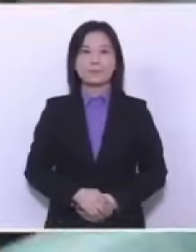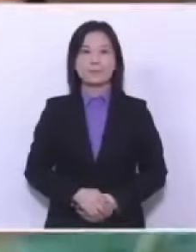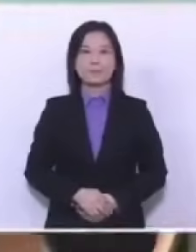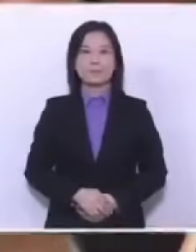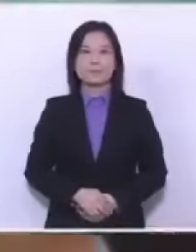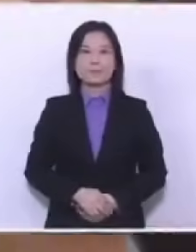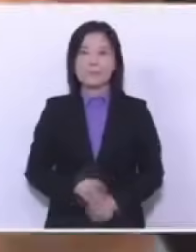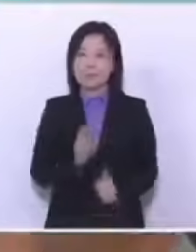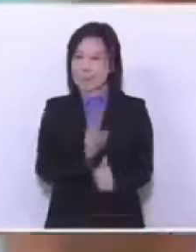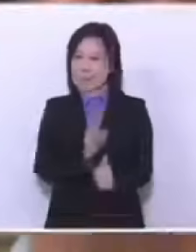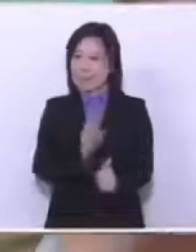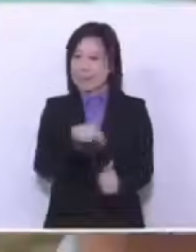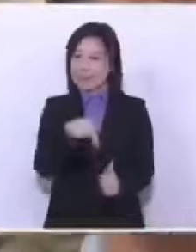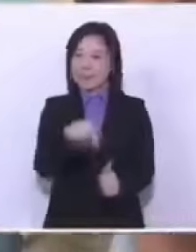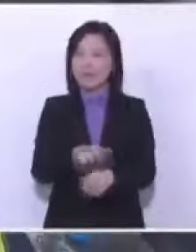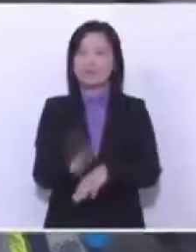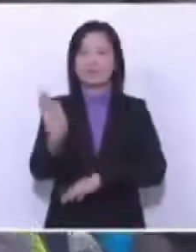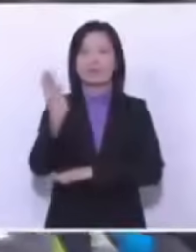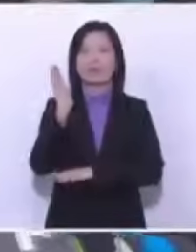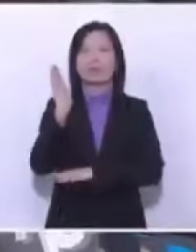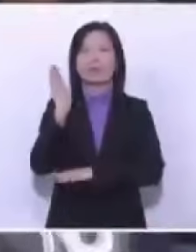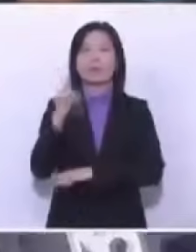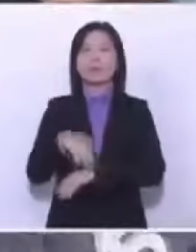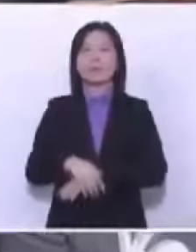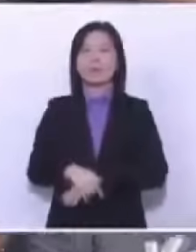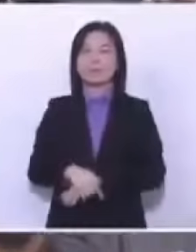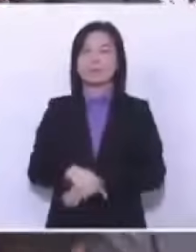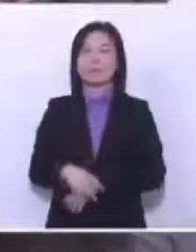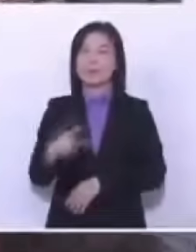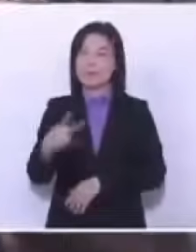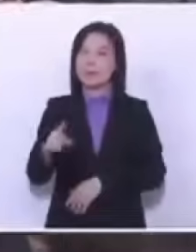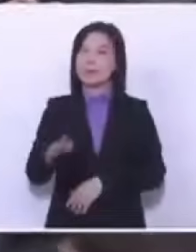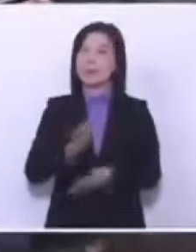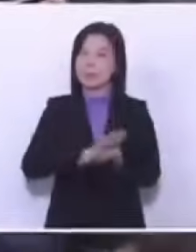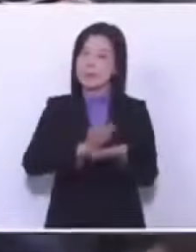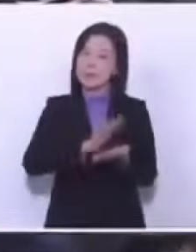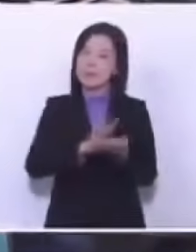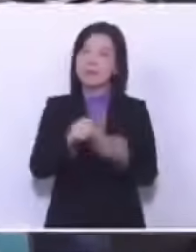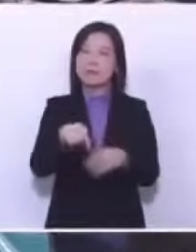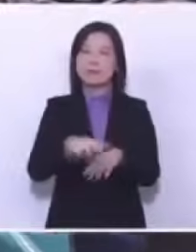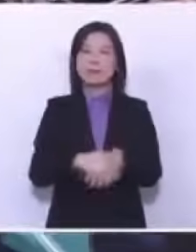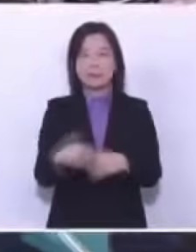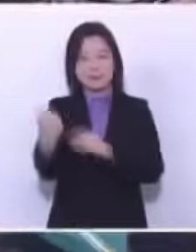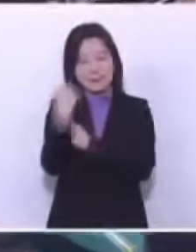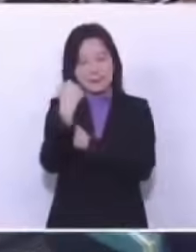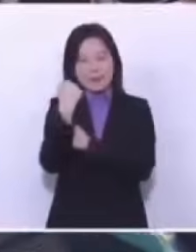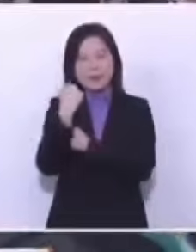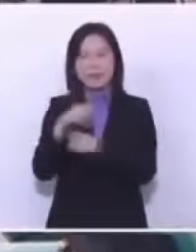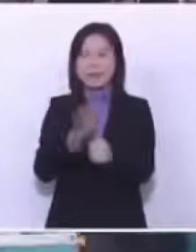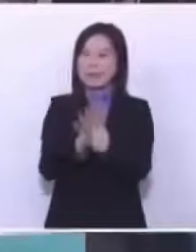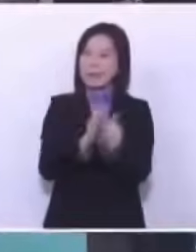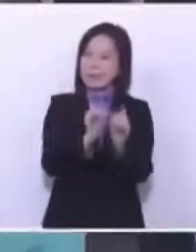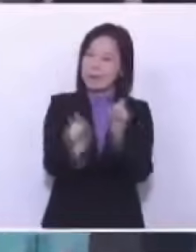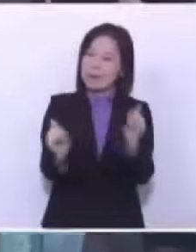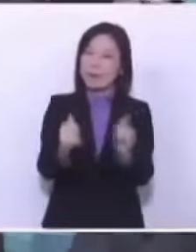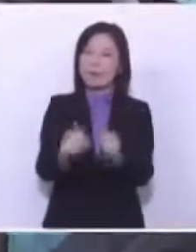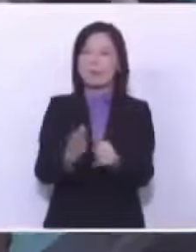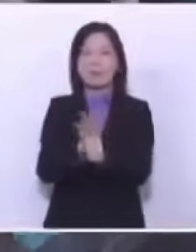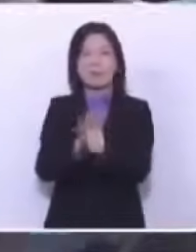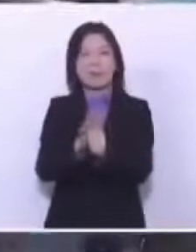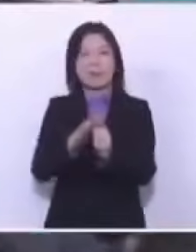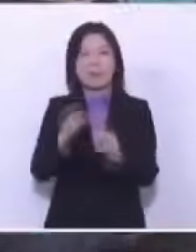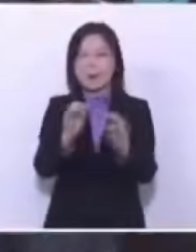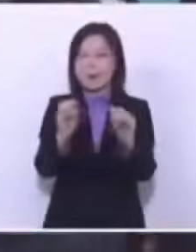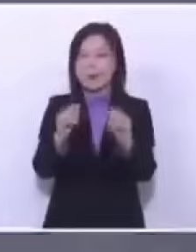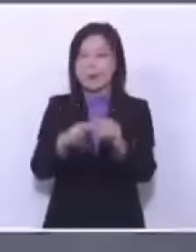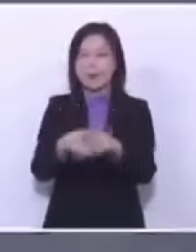去监督行政部门，也把清廉、勤政、爱民、爱乡土的